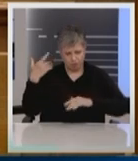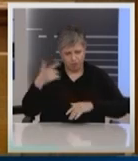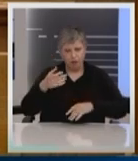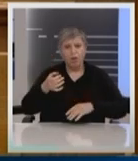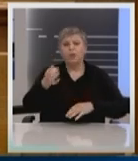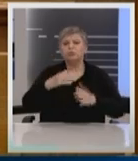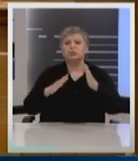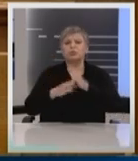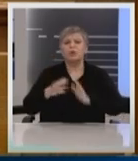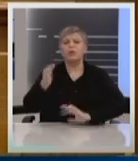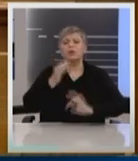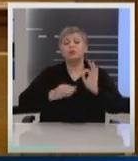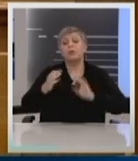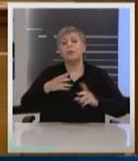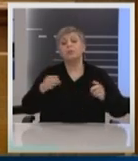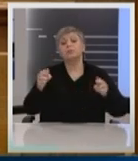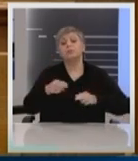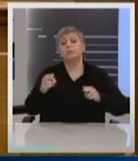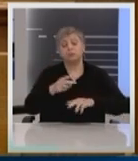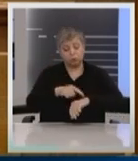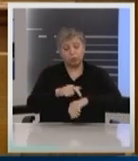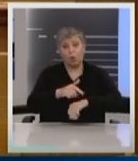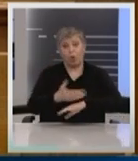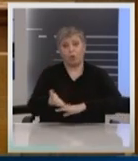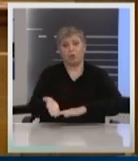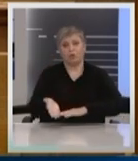Υπάρχει στην ιστοσελίδα του Υπουργείου Εξωτερικών